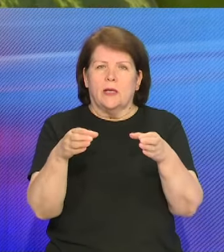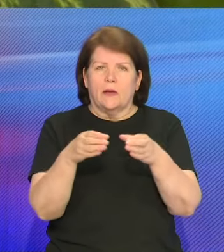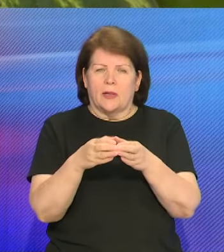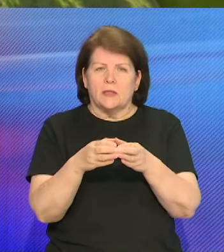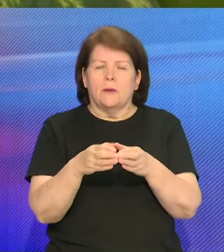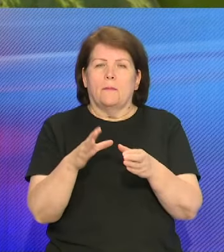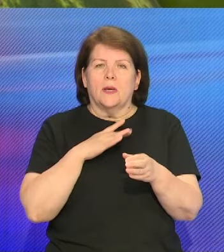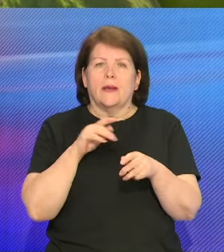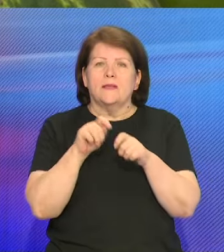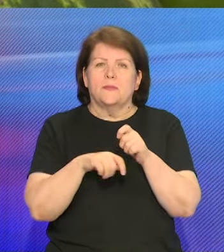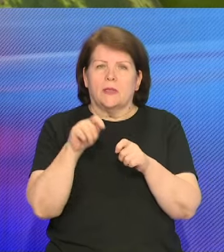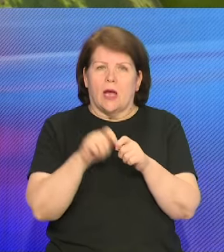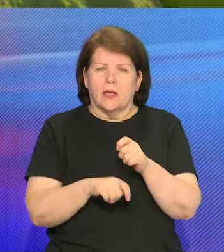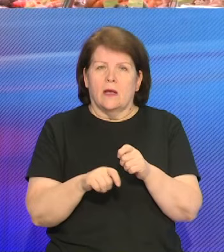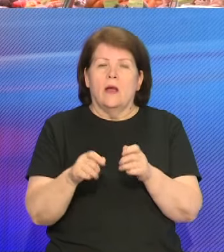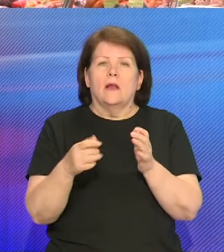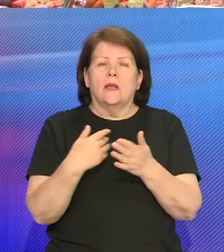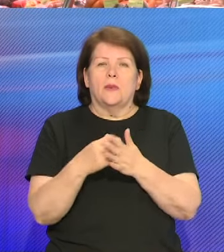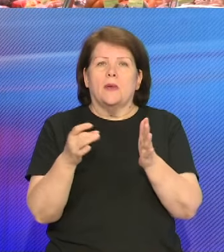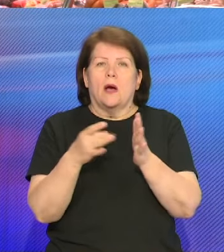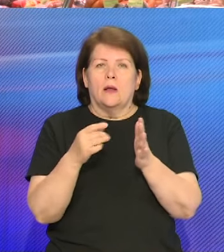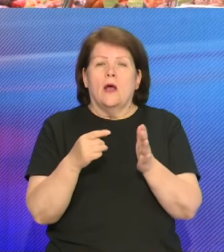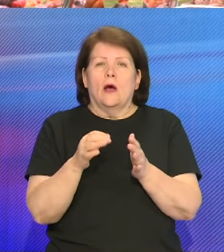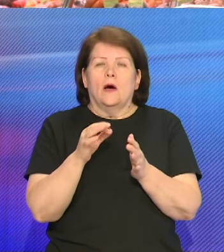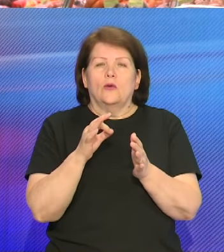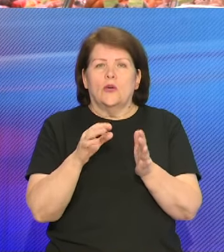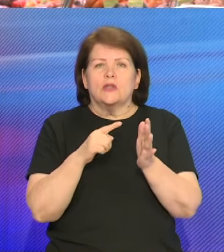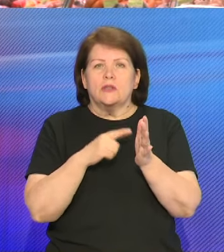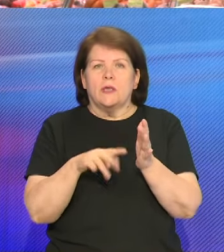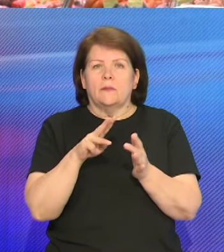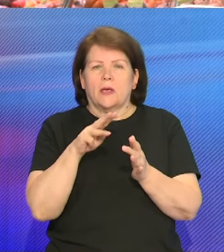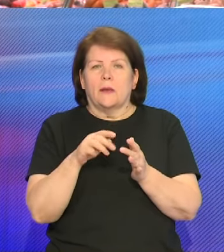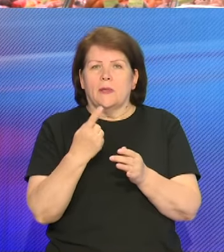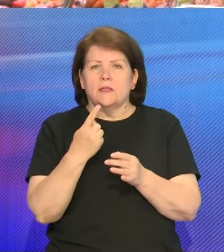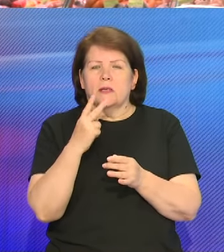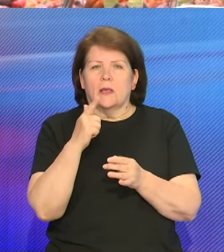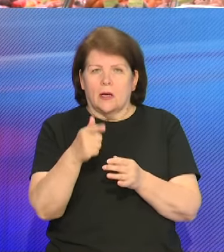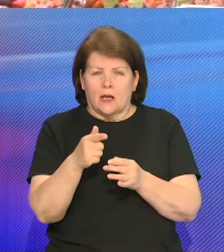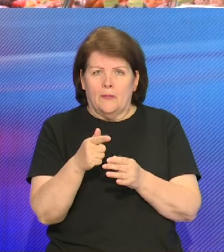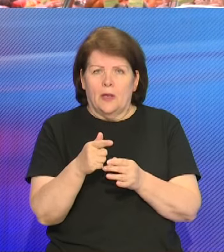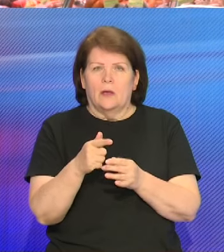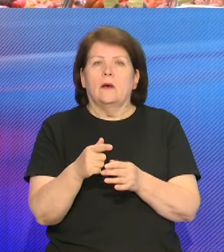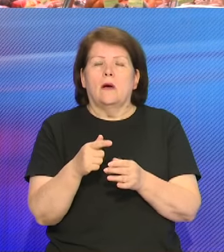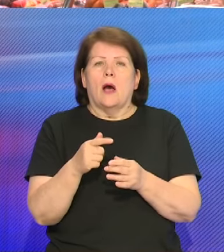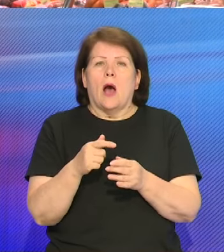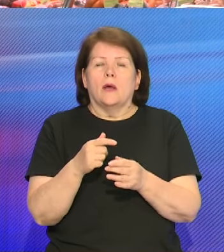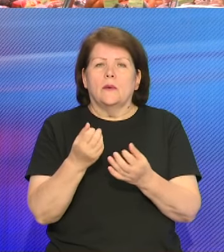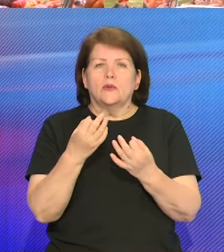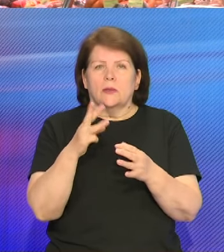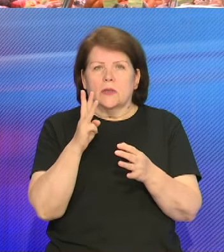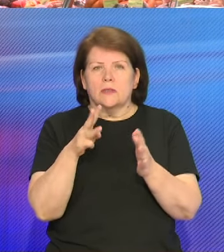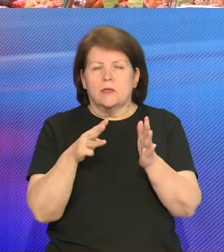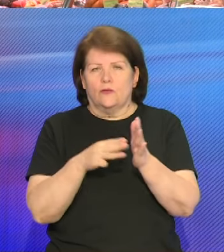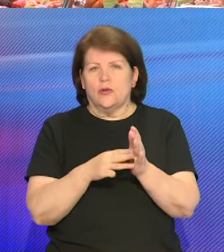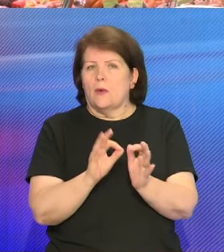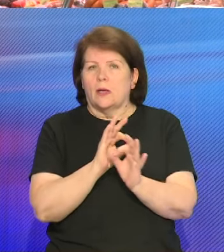испытания. Вот, например, в арбузах норма 60 мг на килограмм. В этой партии продукции в арбузах только 38. То есть это